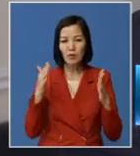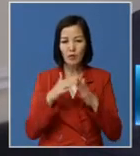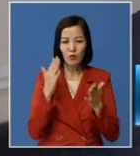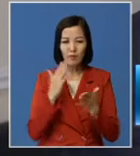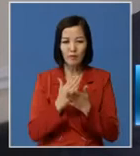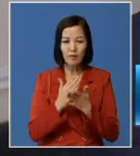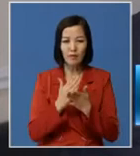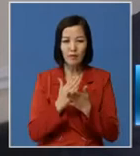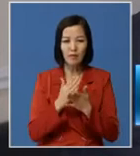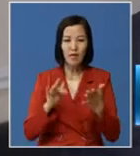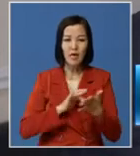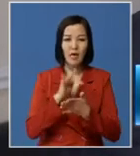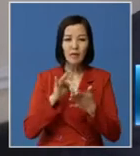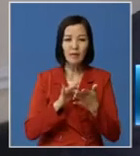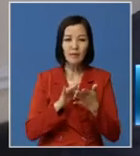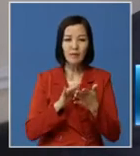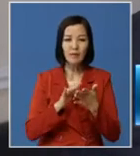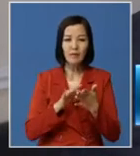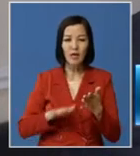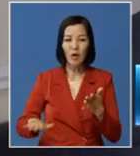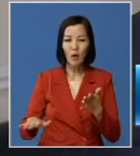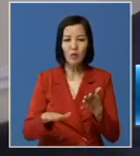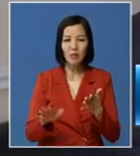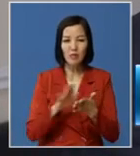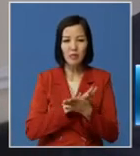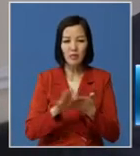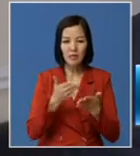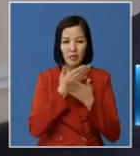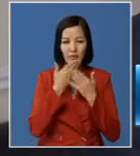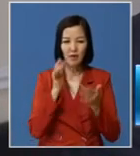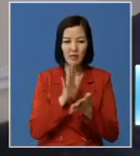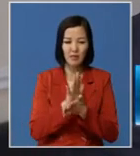бойынша, қаламыздың ауыларын тазаланбауы бойынша, сонымен қатар жаңағы